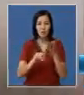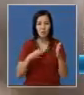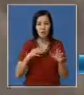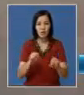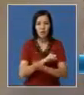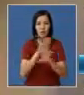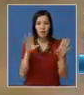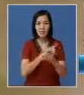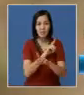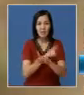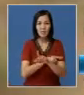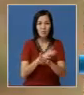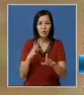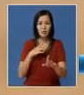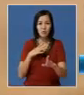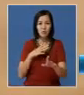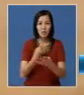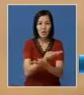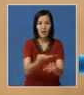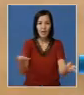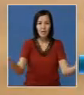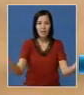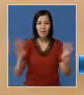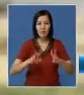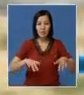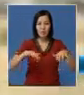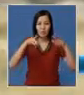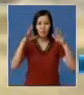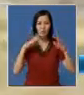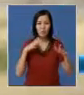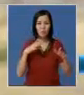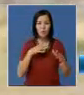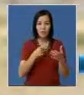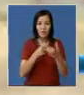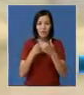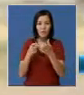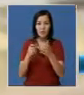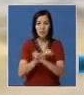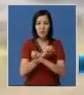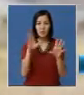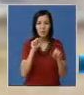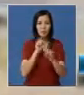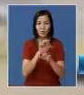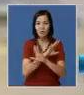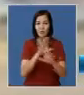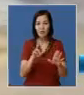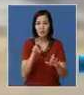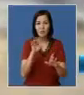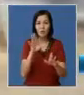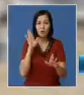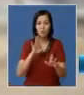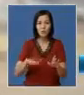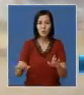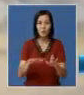Жарылыстың қатты болғаны соншалық айналаның барлығы көк түтін тұмшалап тұр. Егер қару-жарақтардың жарылуы тоқталмаса, маңайдағы